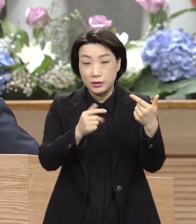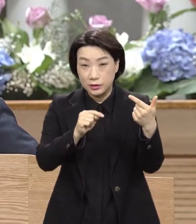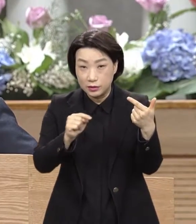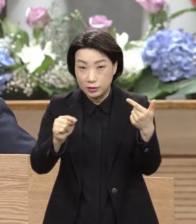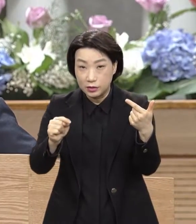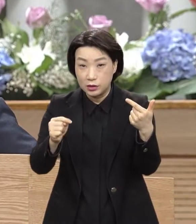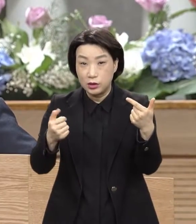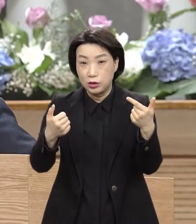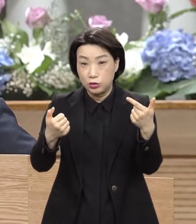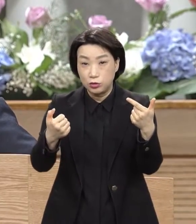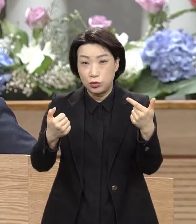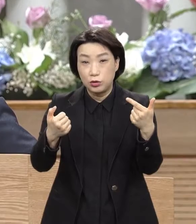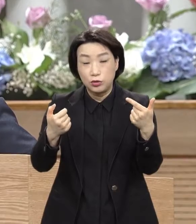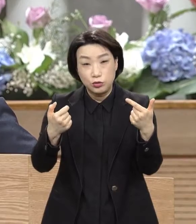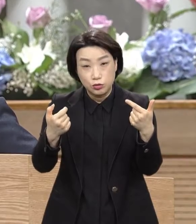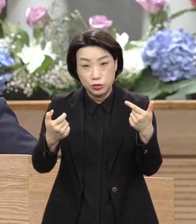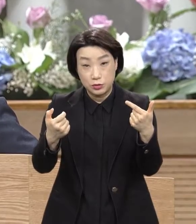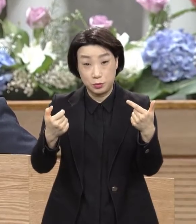57절로